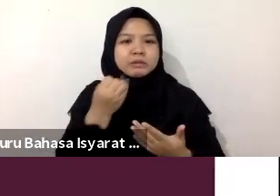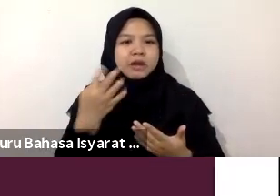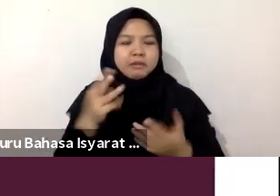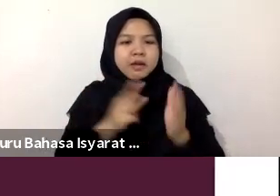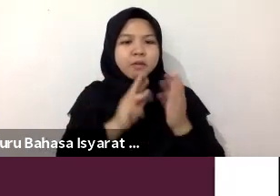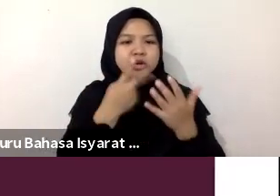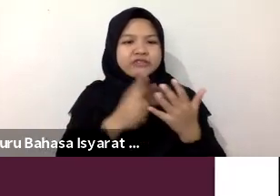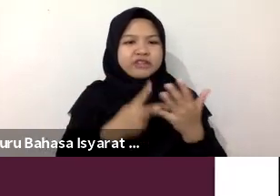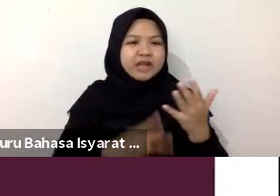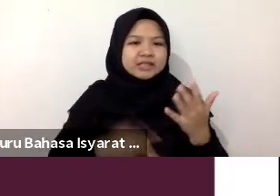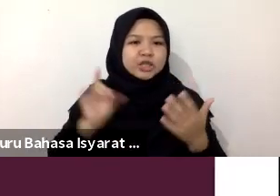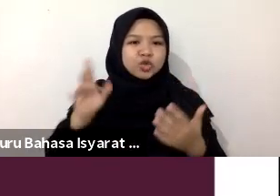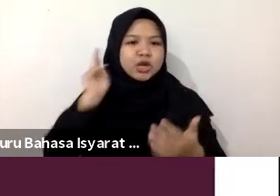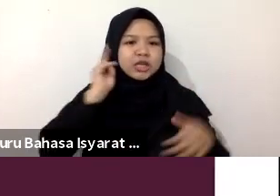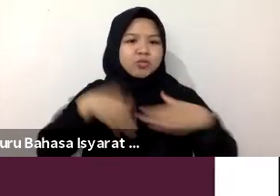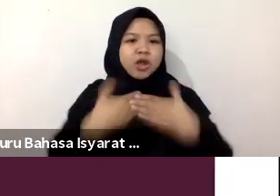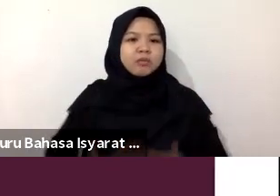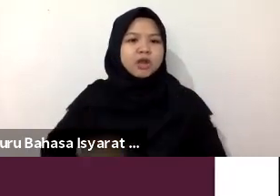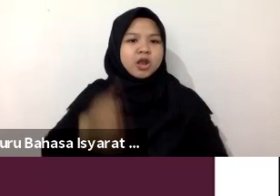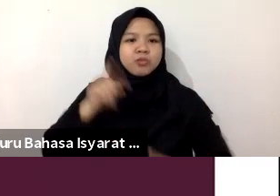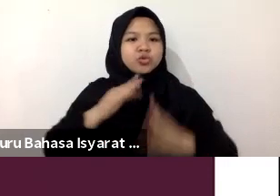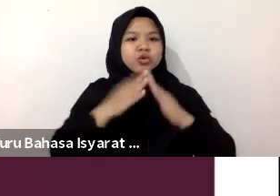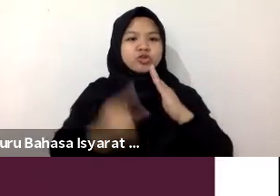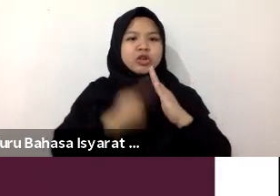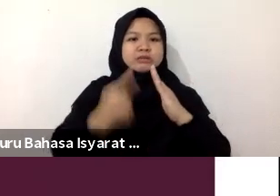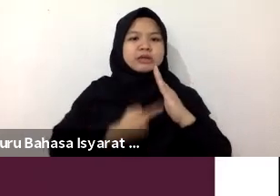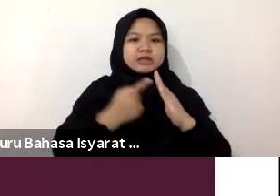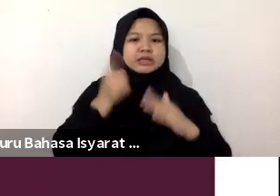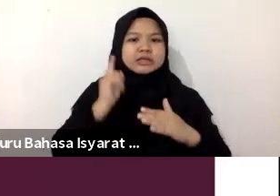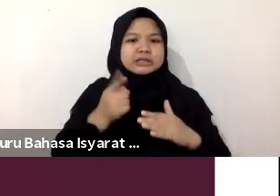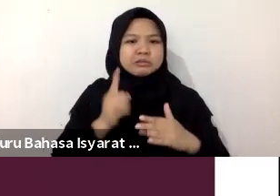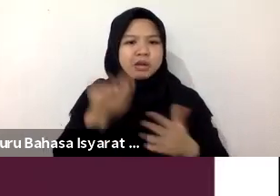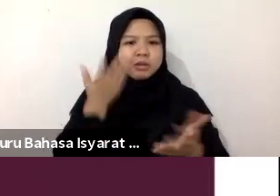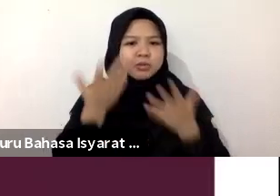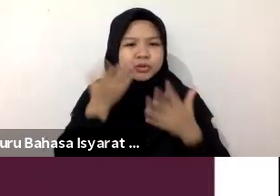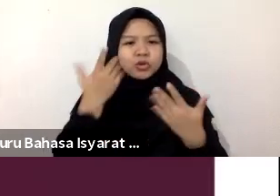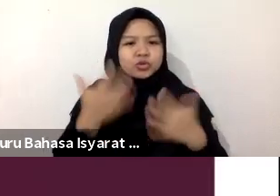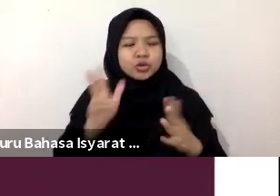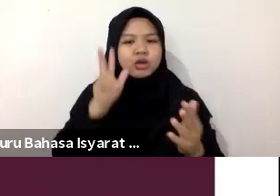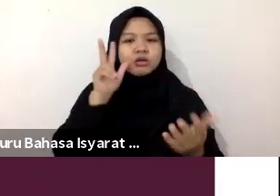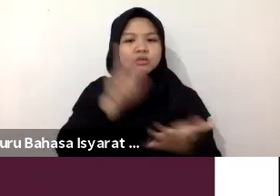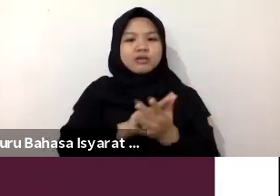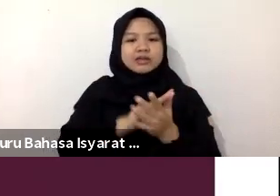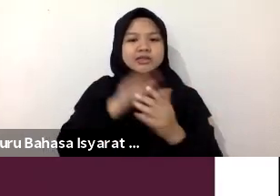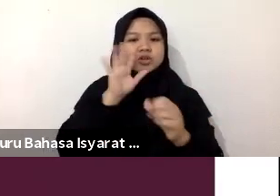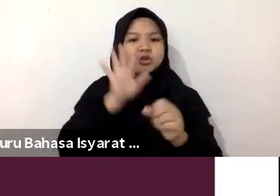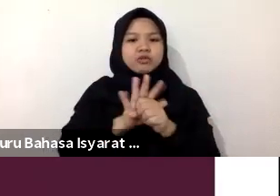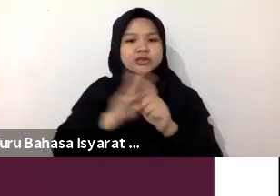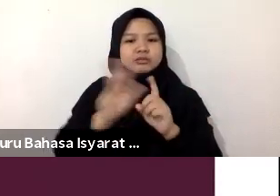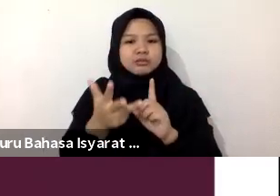ibu hamil yang memerlukan isolasi mandiri karena dicurigai atau sudah terkonfirmasi